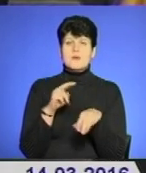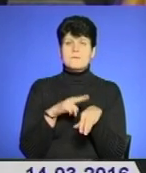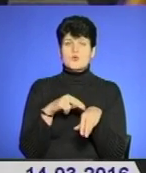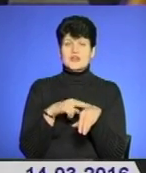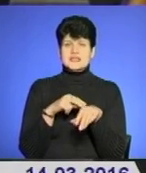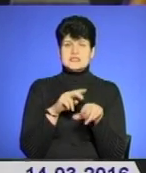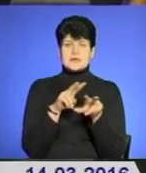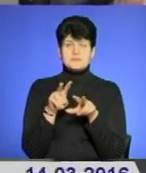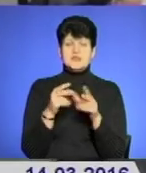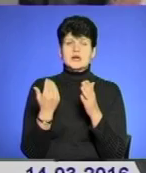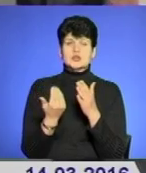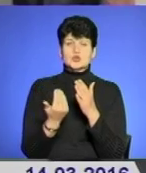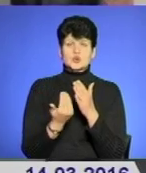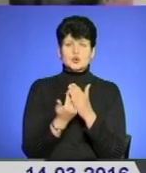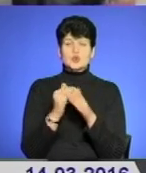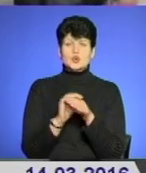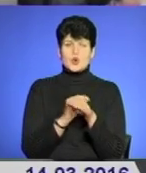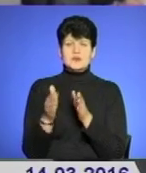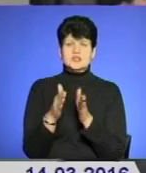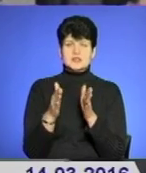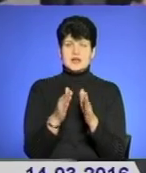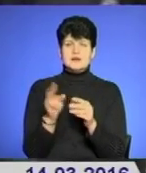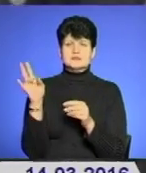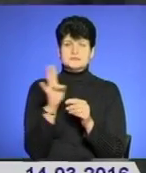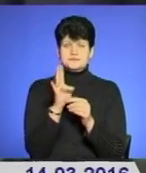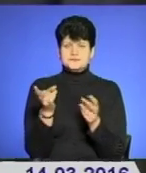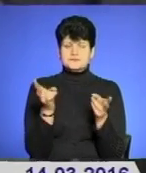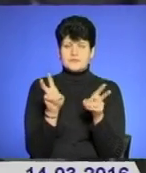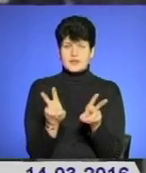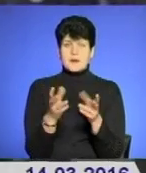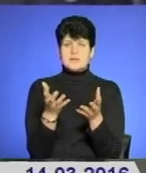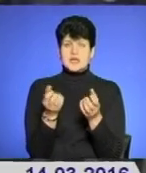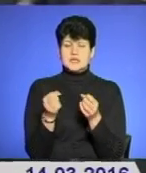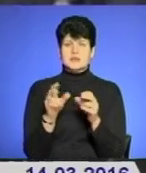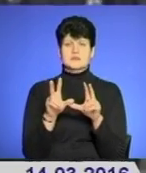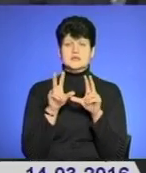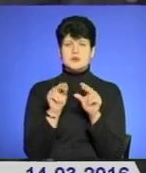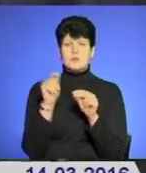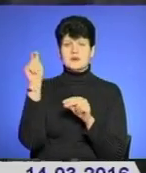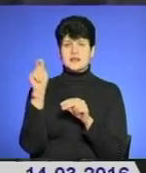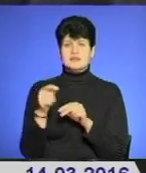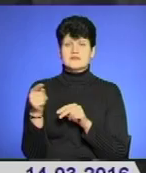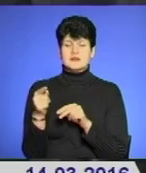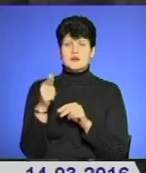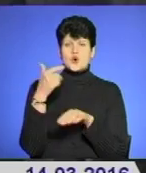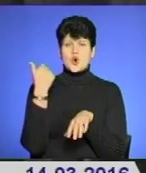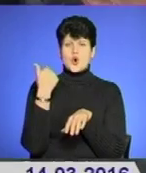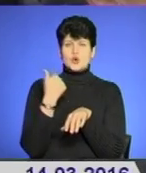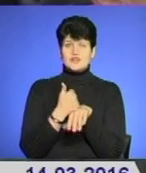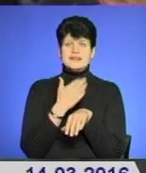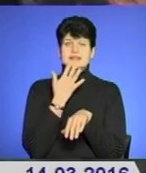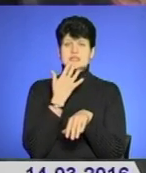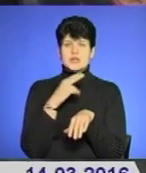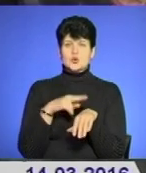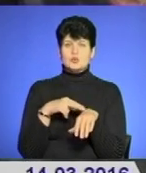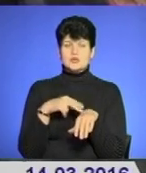добрий шлях новобранців благословили священнослужителі. А прийняти присягу у поліцейських до Тернополя приїхала голова Національної